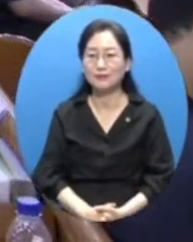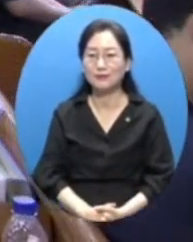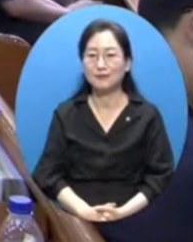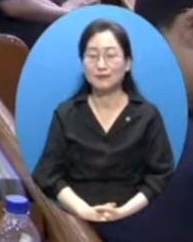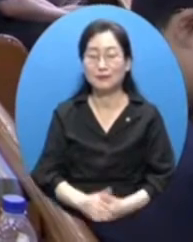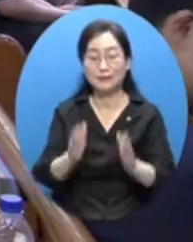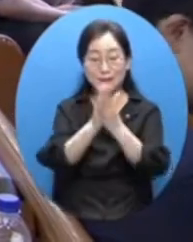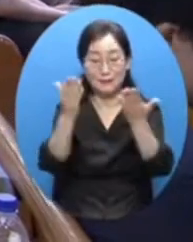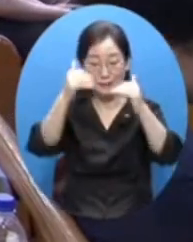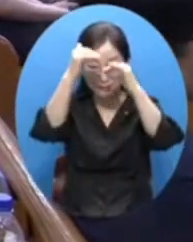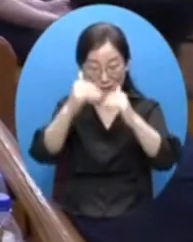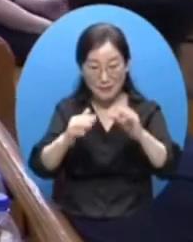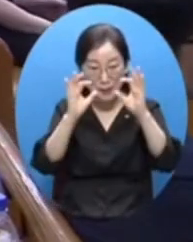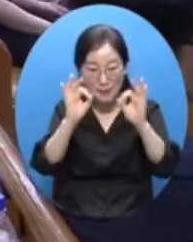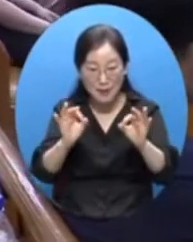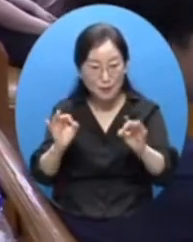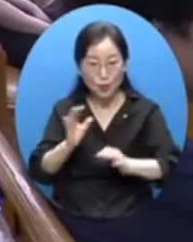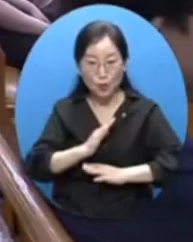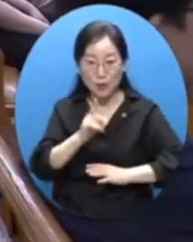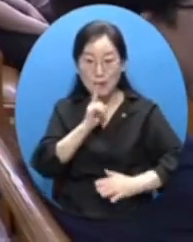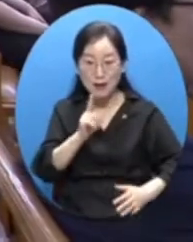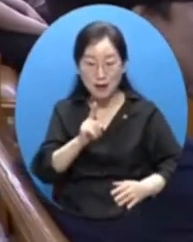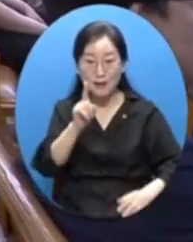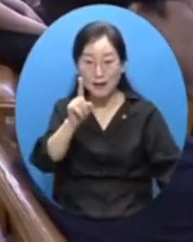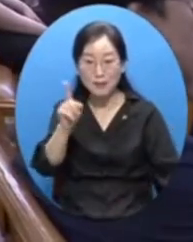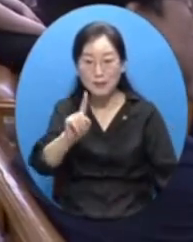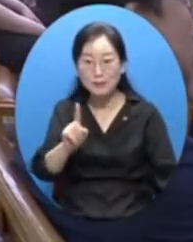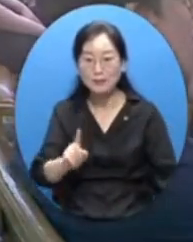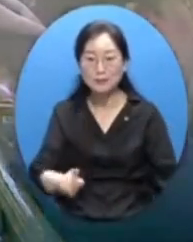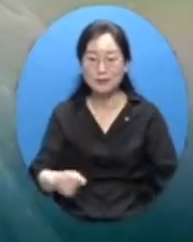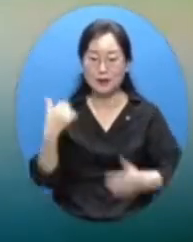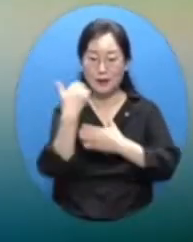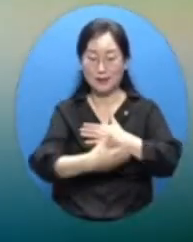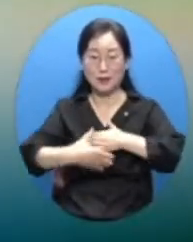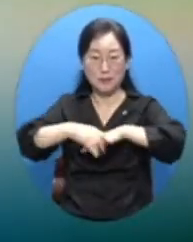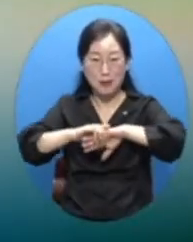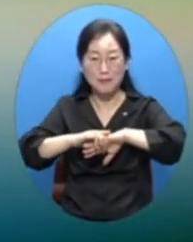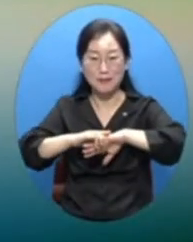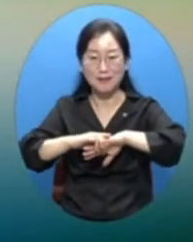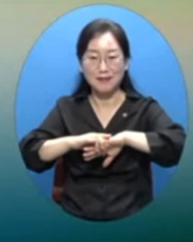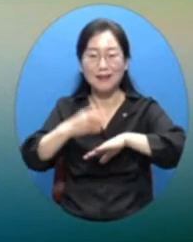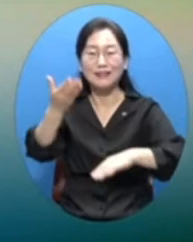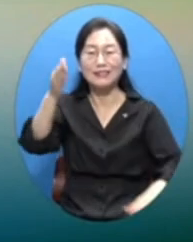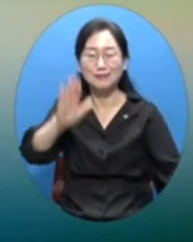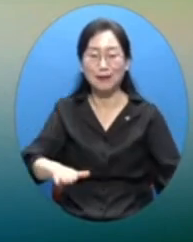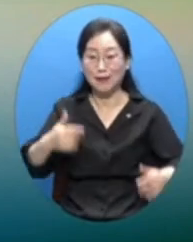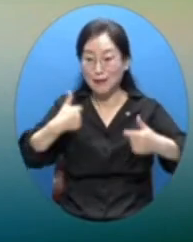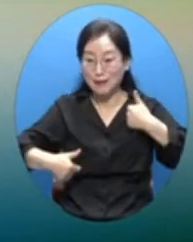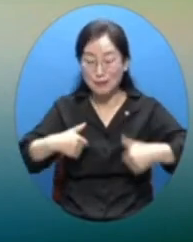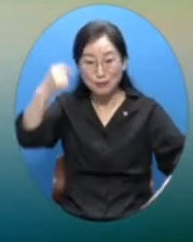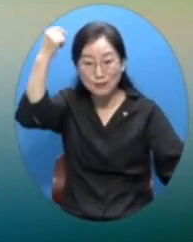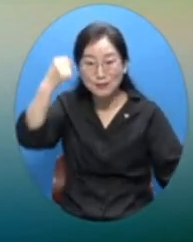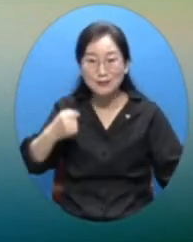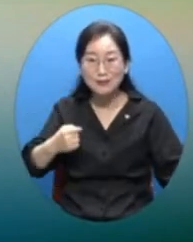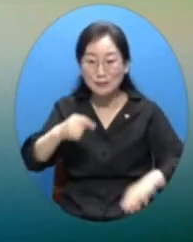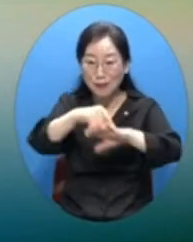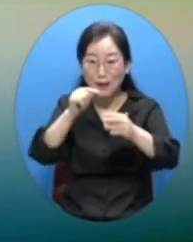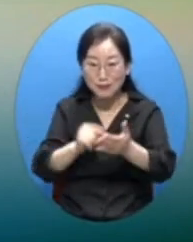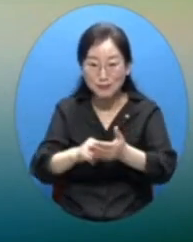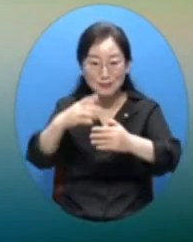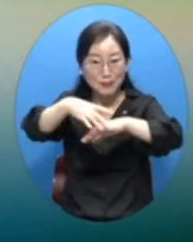이 책에 아주 놀라운 말이 하나 있어요. 전신마비가 되었다고 할지라도 기쁨을 느낄 수 있는